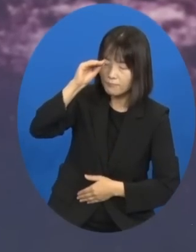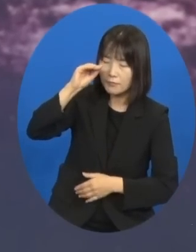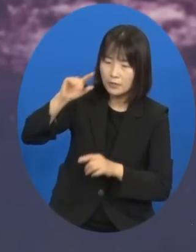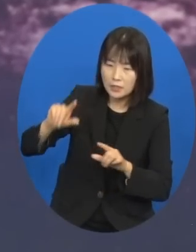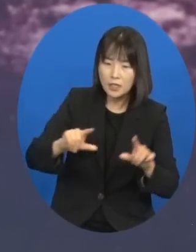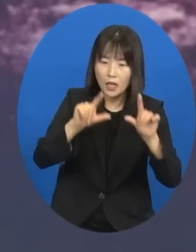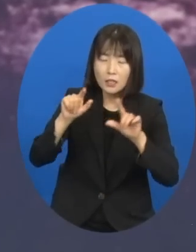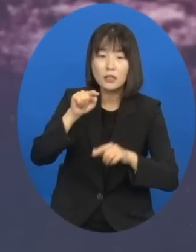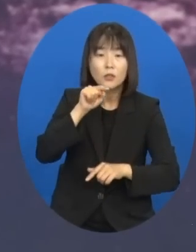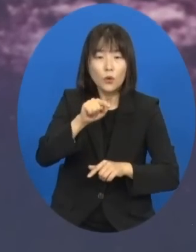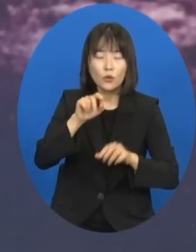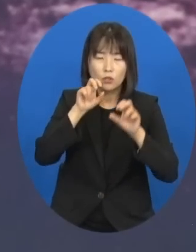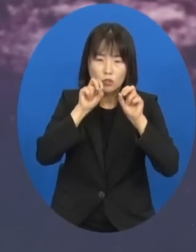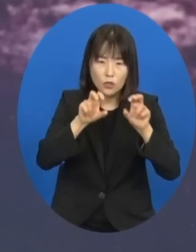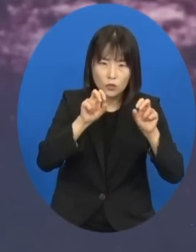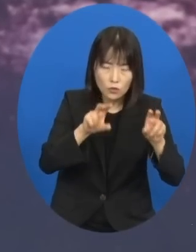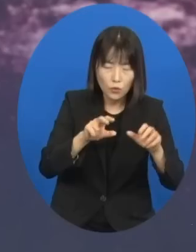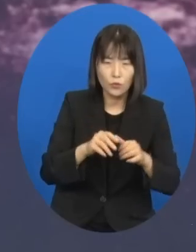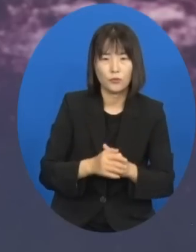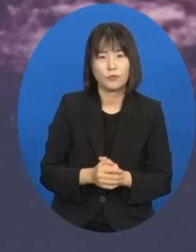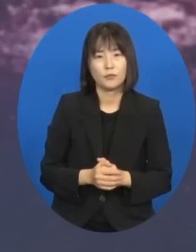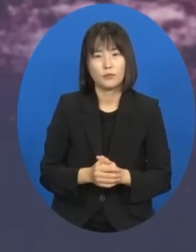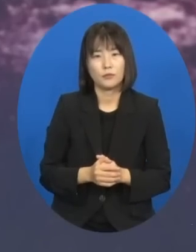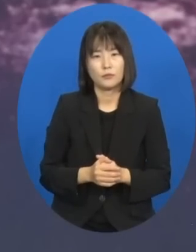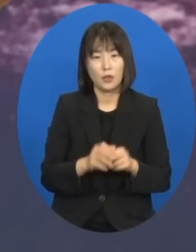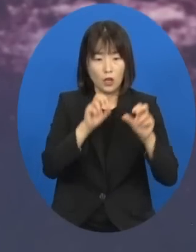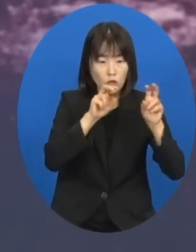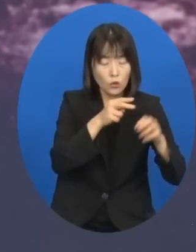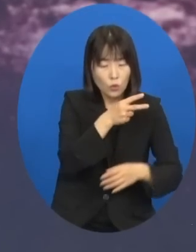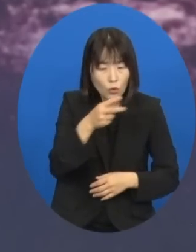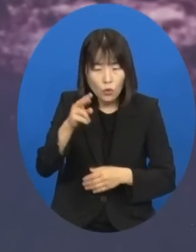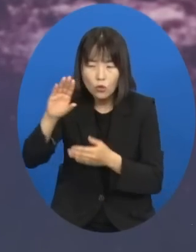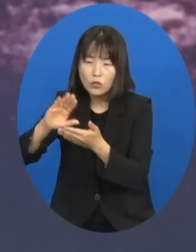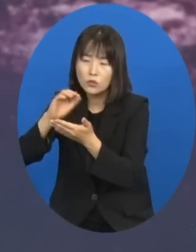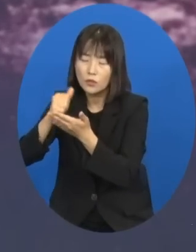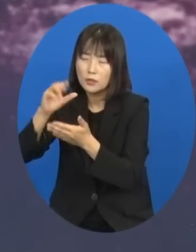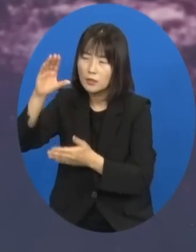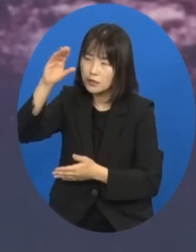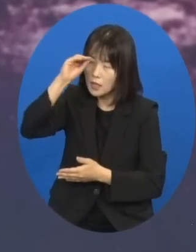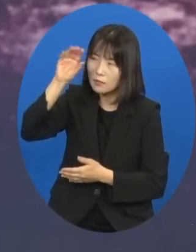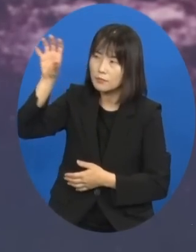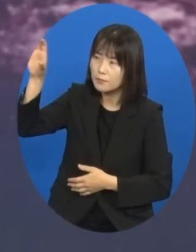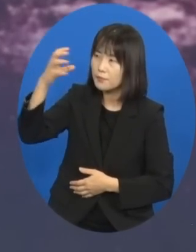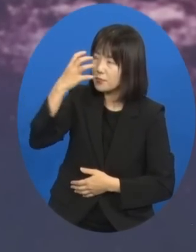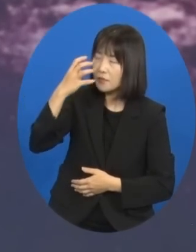선교하는 것이 그리스도를 닮은 것이기 때문에 그래요. 이게 연결되어 있는 거예요.